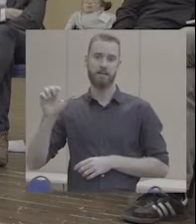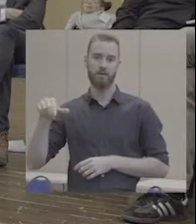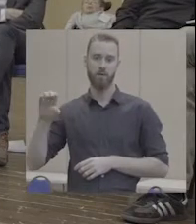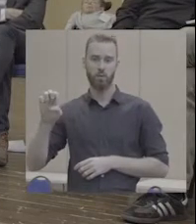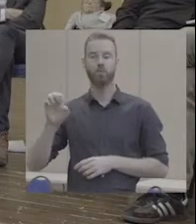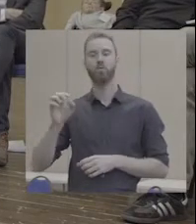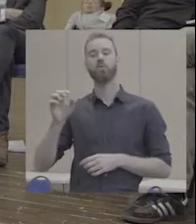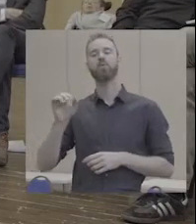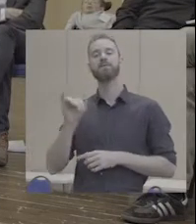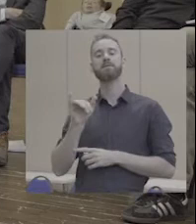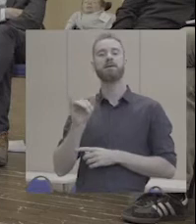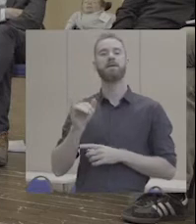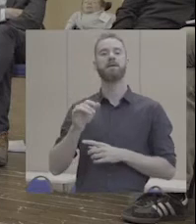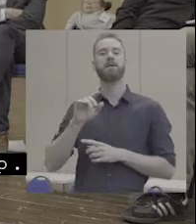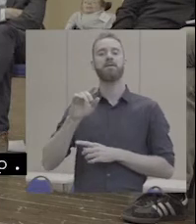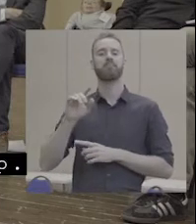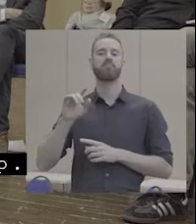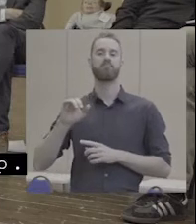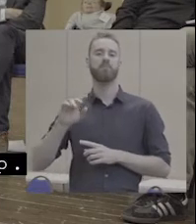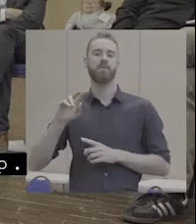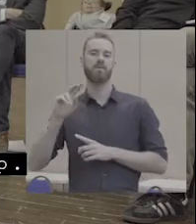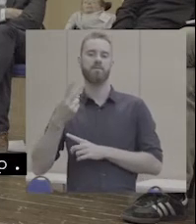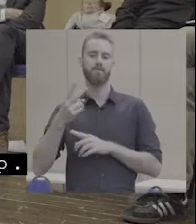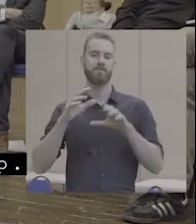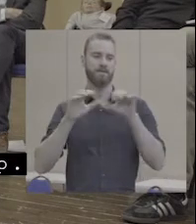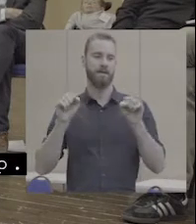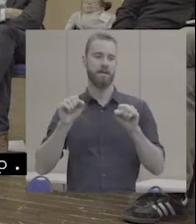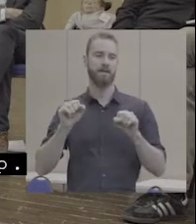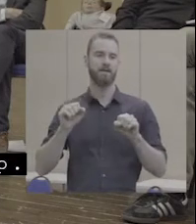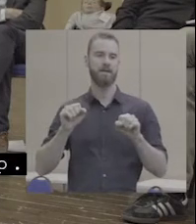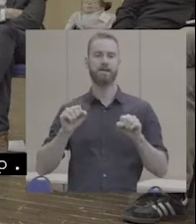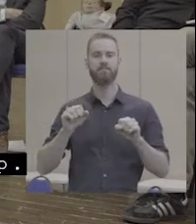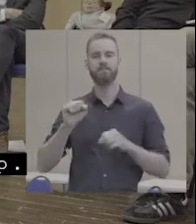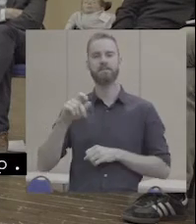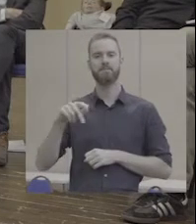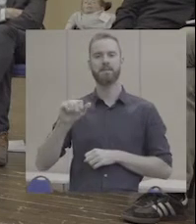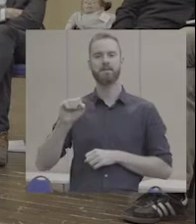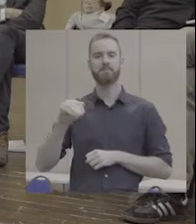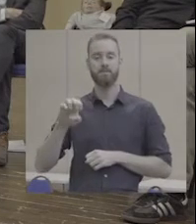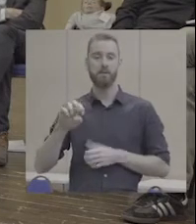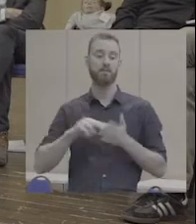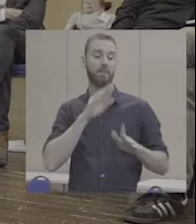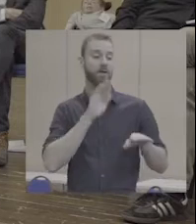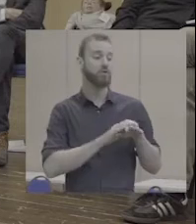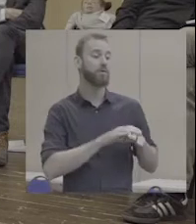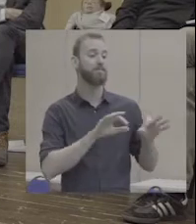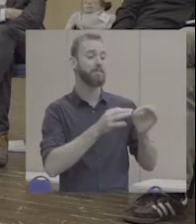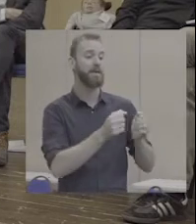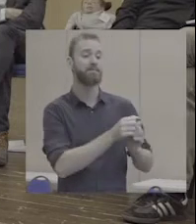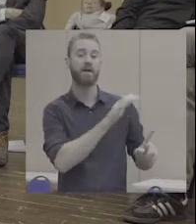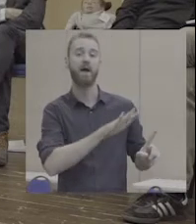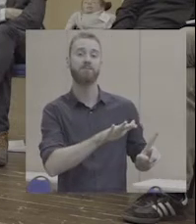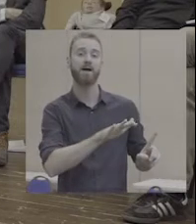président du SPASM. Patrick a dit, on parle de famille avec un enfant en situation de handicap, mais quand est-ce qu'on va parler des familles